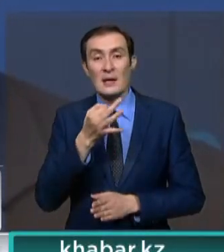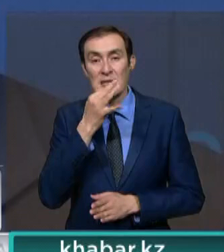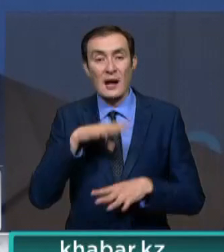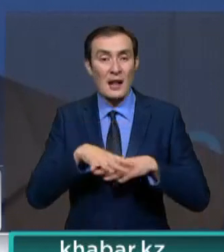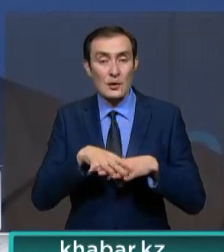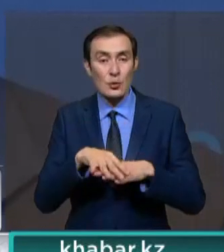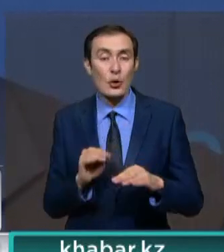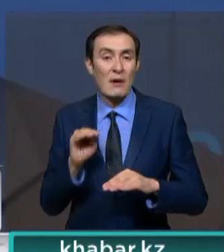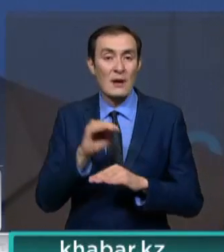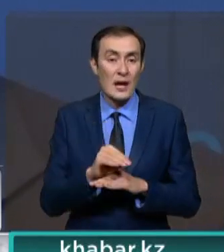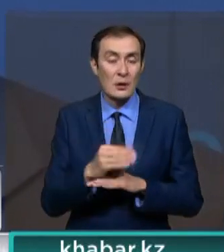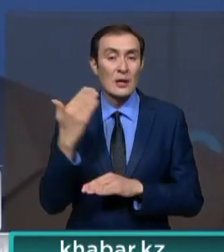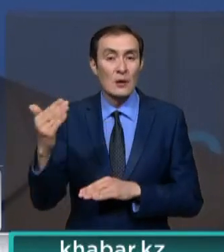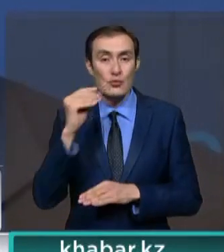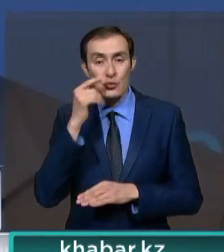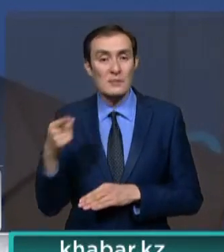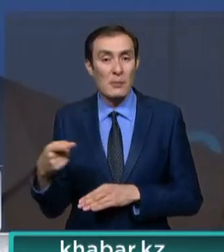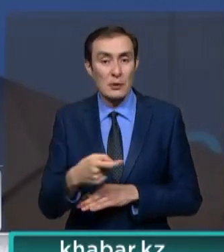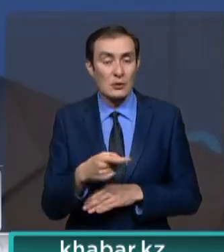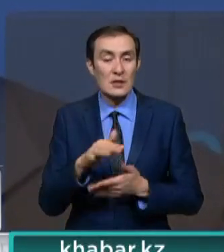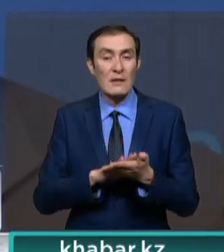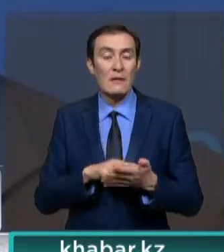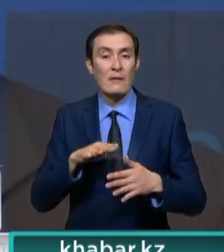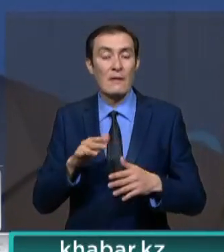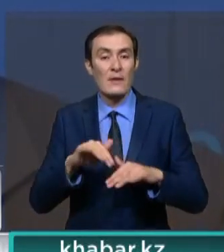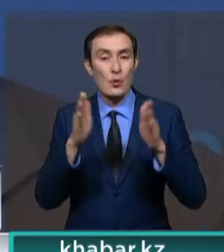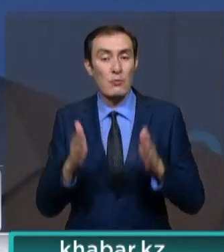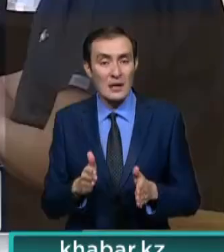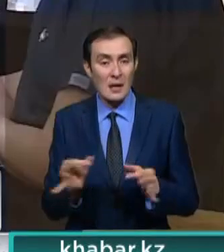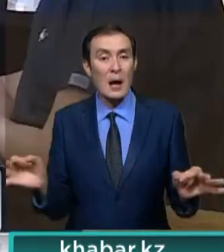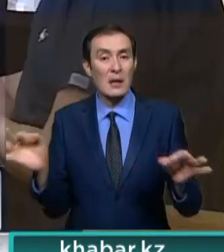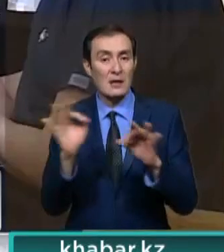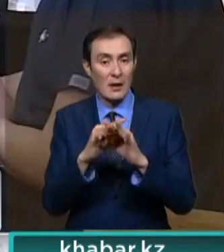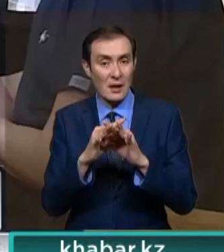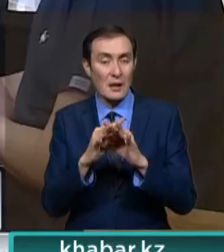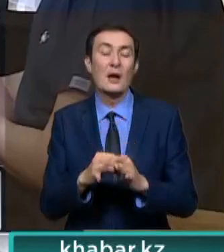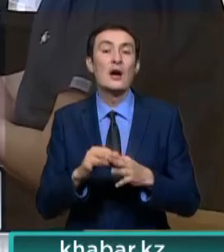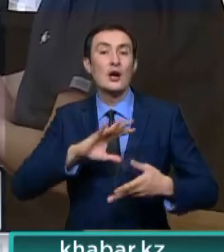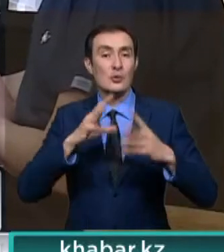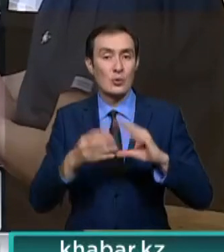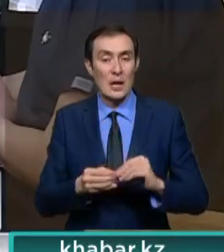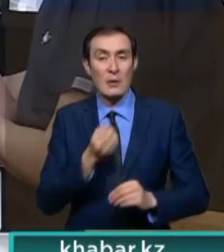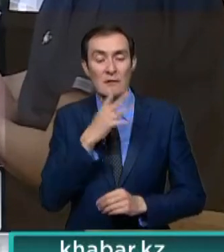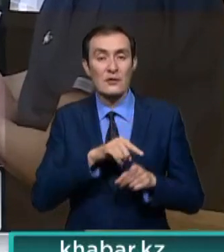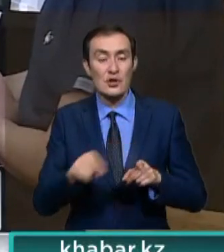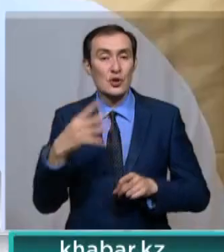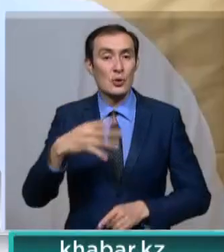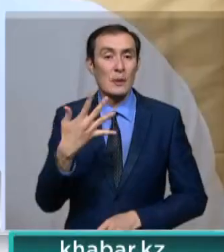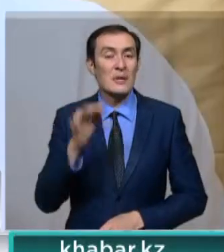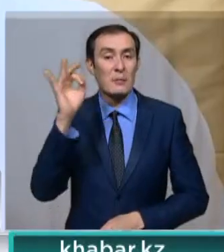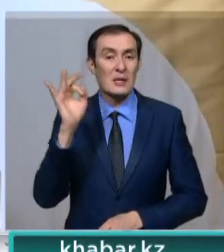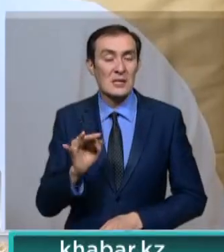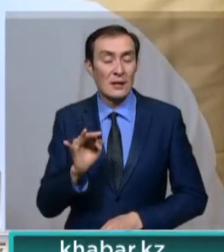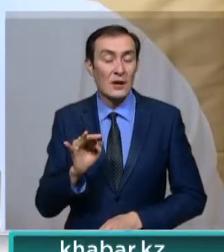пробирку добавляют сперматозоиды. Дальше в инкубаторе проходит процесс оплодотворения. Положительный результат наступает в